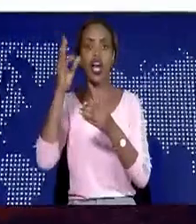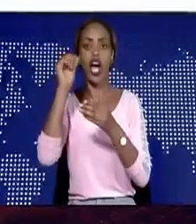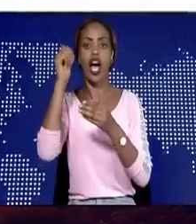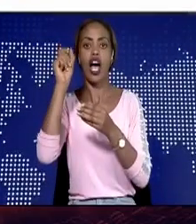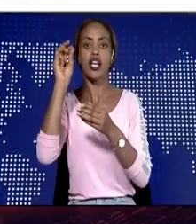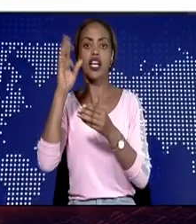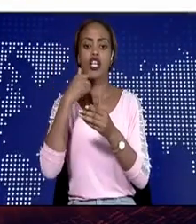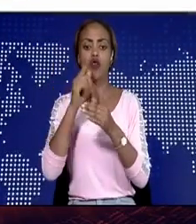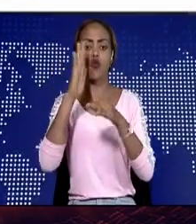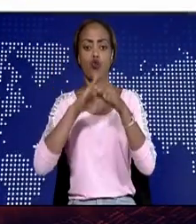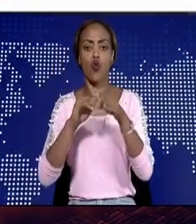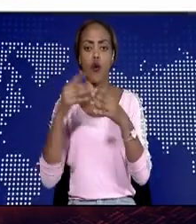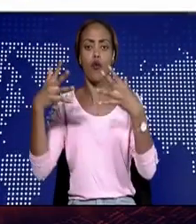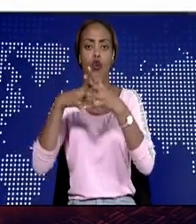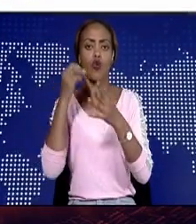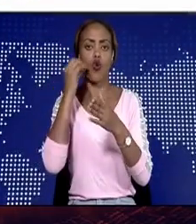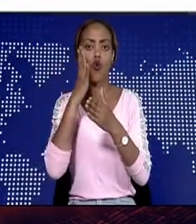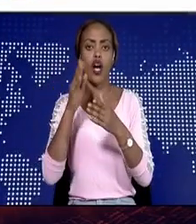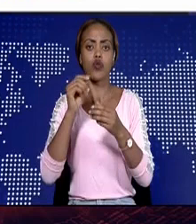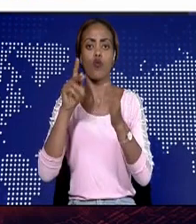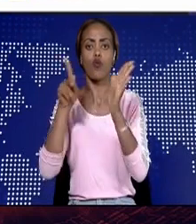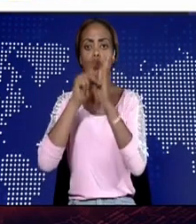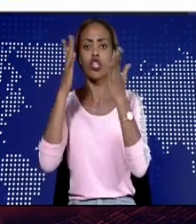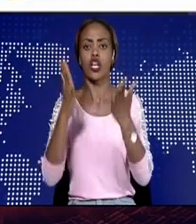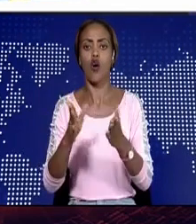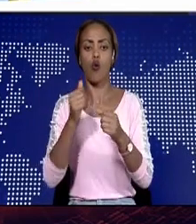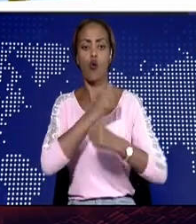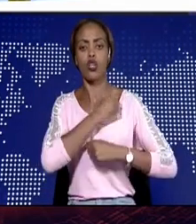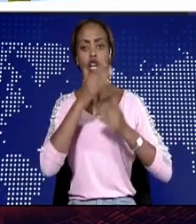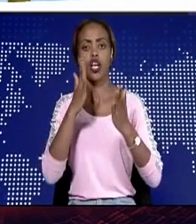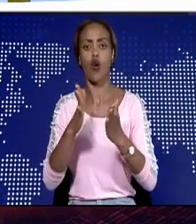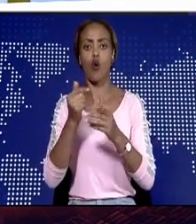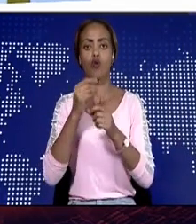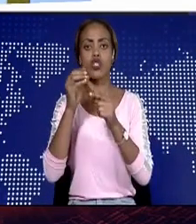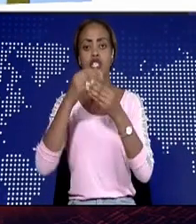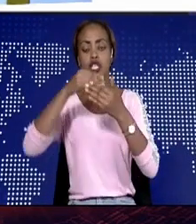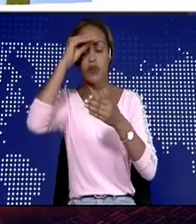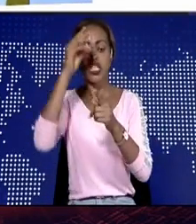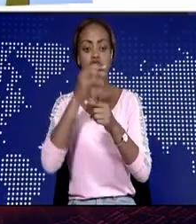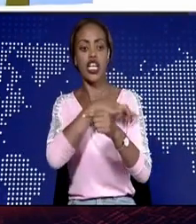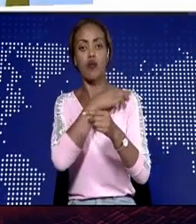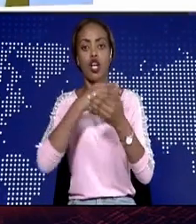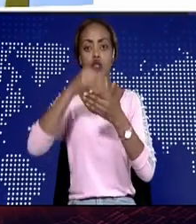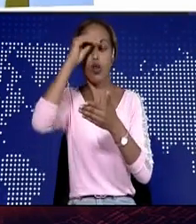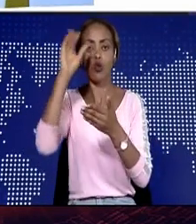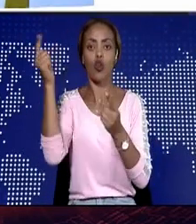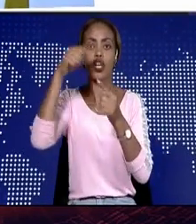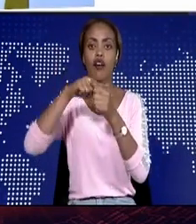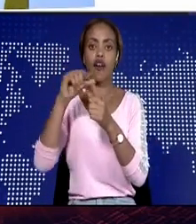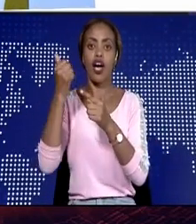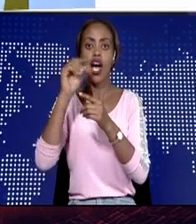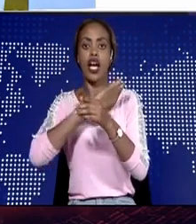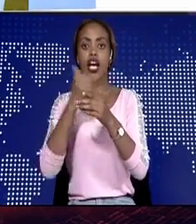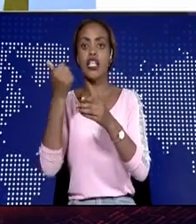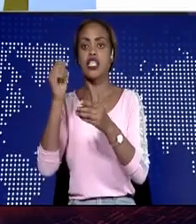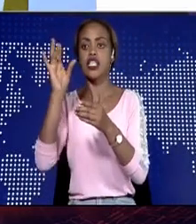تبايلو اب زصوع موفر ود حوحات بوليتيكاوي وتدراوي كم اون تمرت حكمنا استمارن تخونو ناب حيل 71